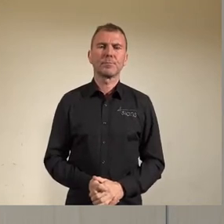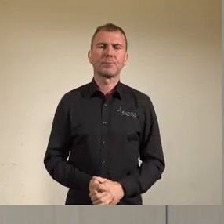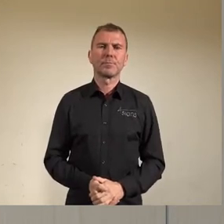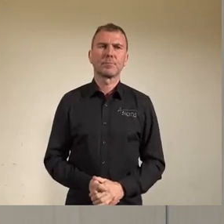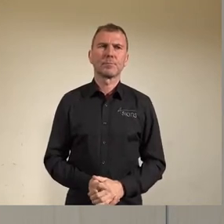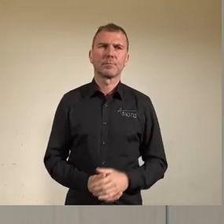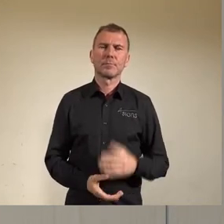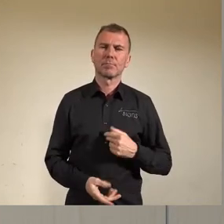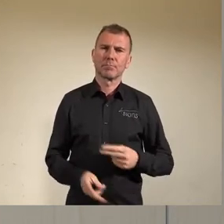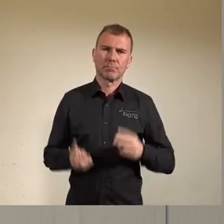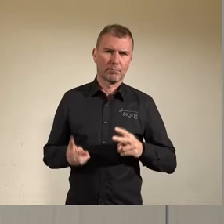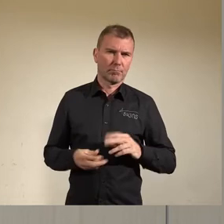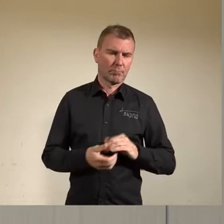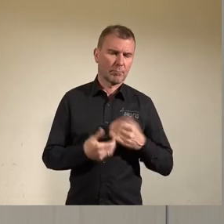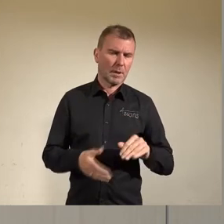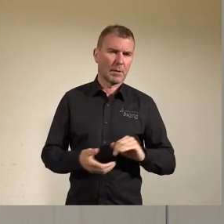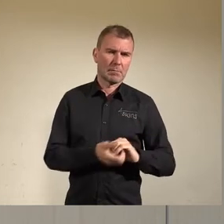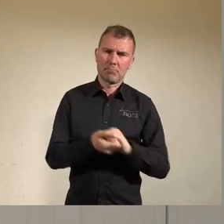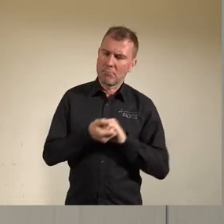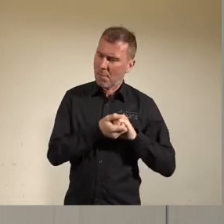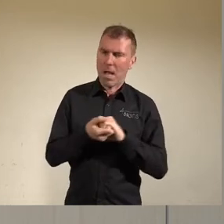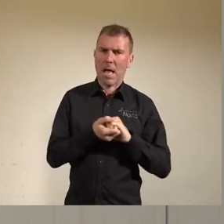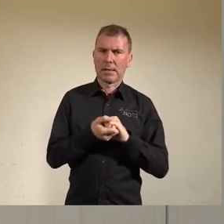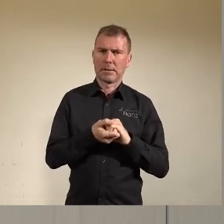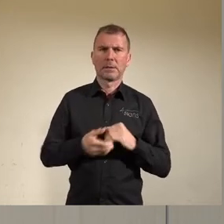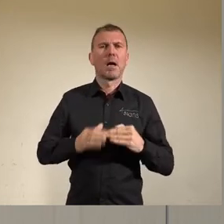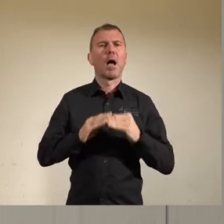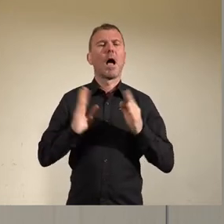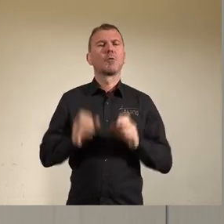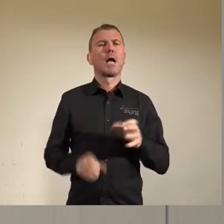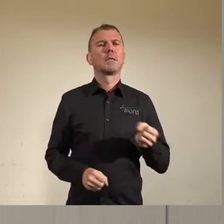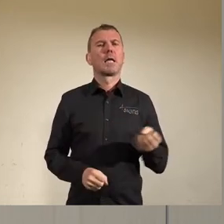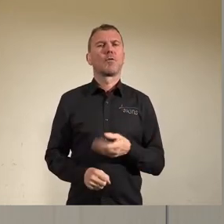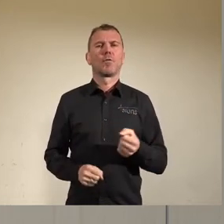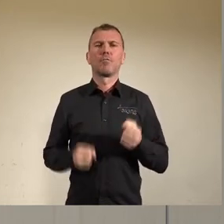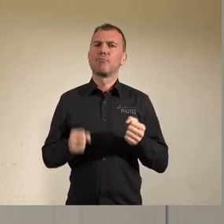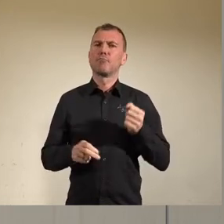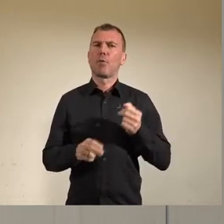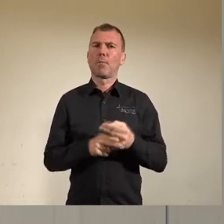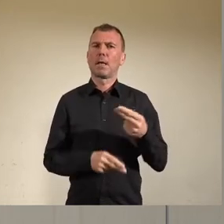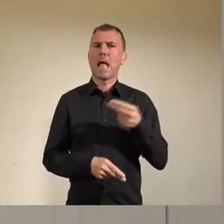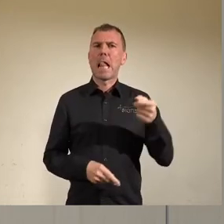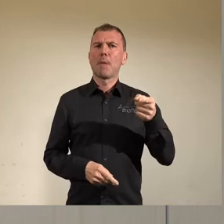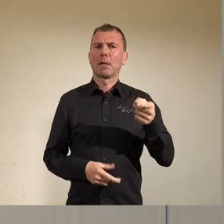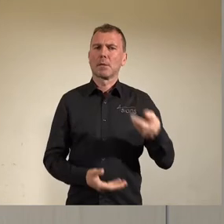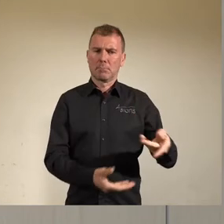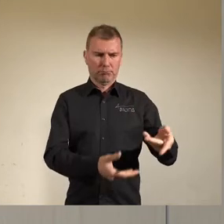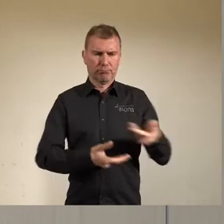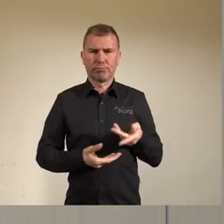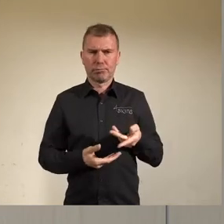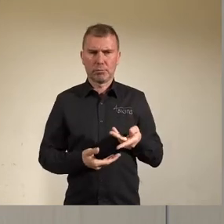Wir waren uns einig, dass der Haushaltsentwurf von Oberbürgermeister Hilbert